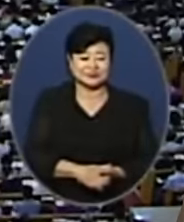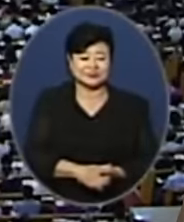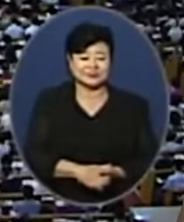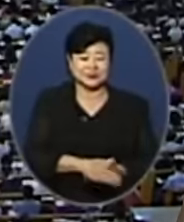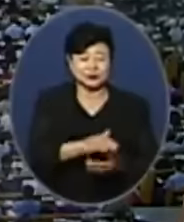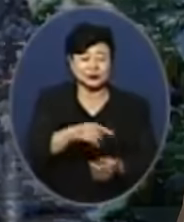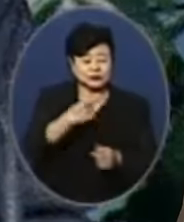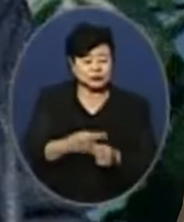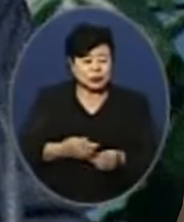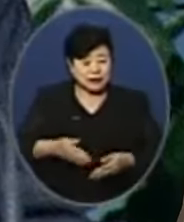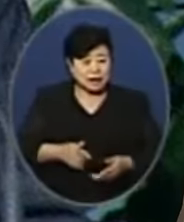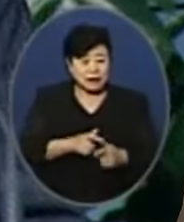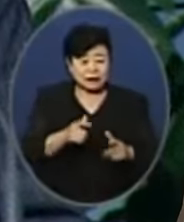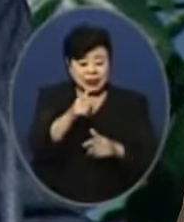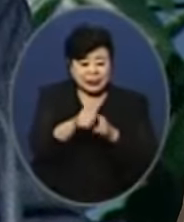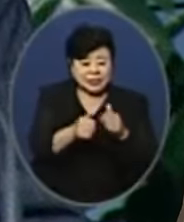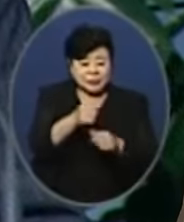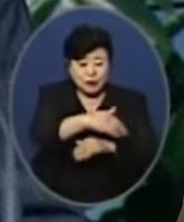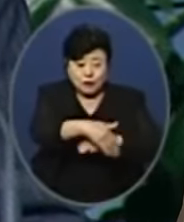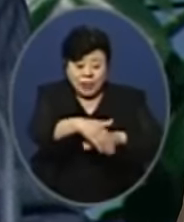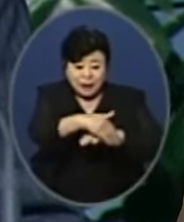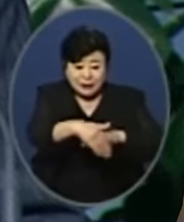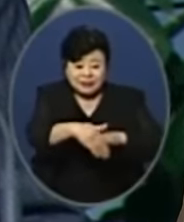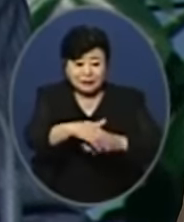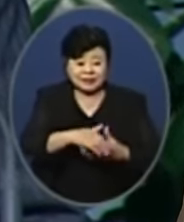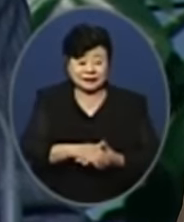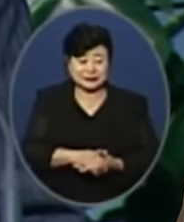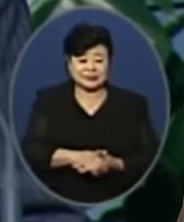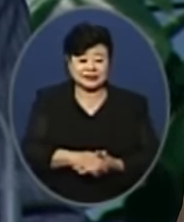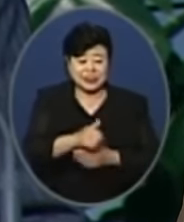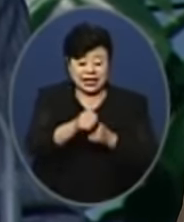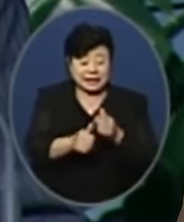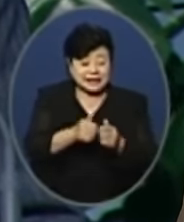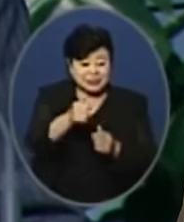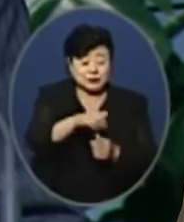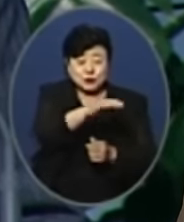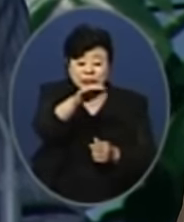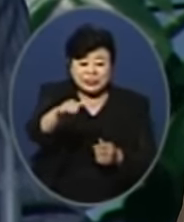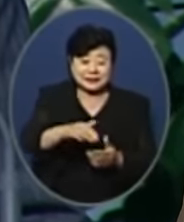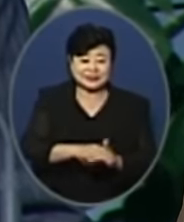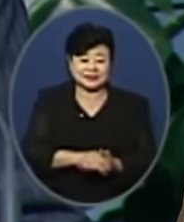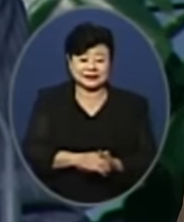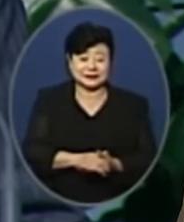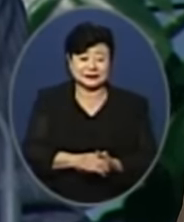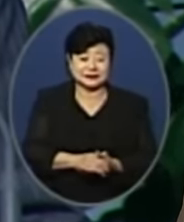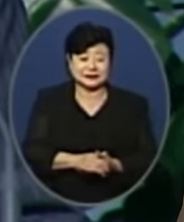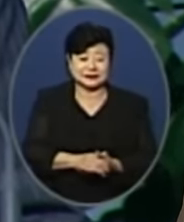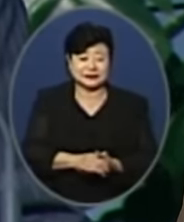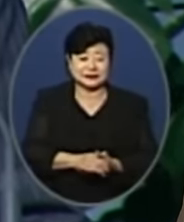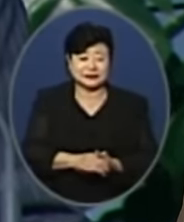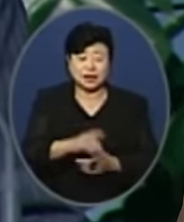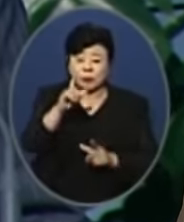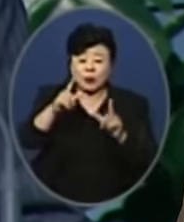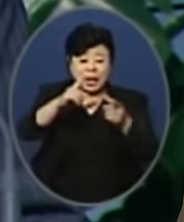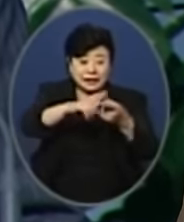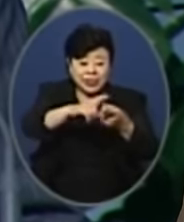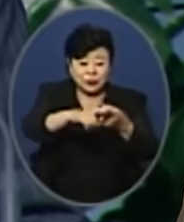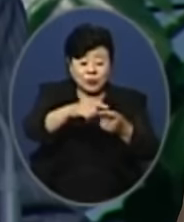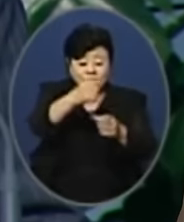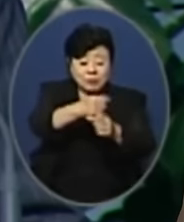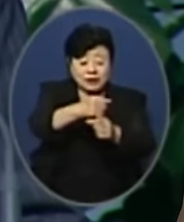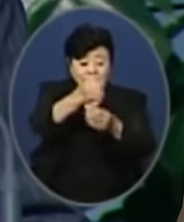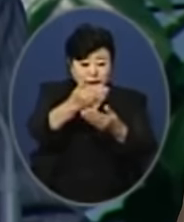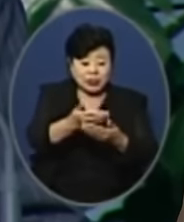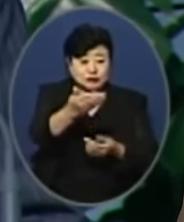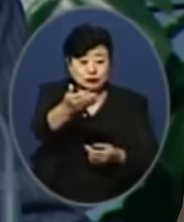우리 우연히 태어난 것이 아니라 하나님이 계획해서 하나님이 우리를 하나님 형상과 모양대로 지음을